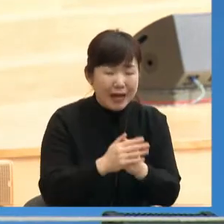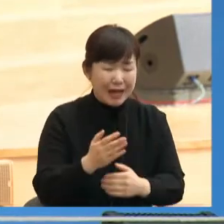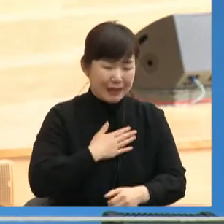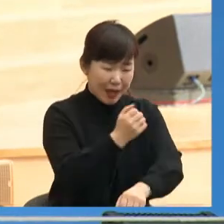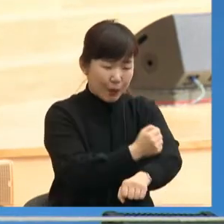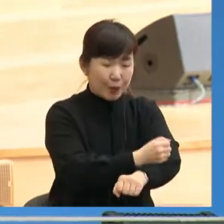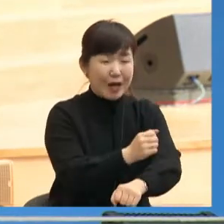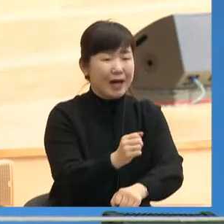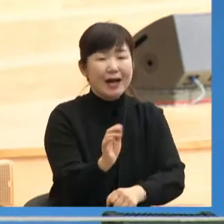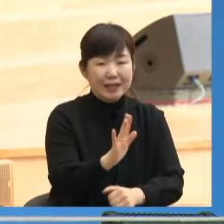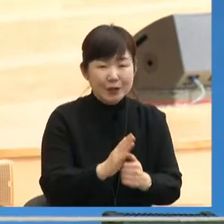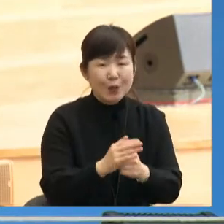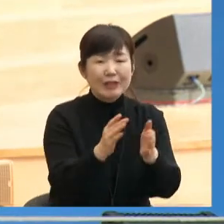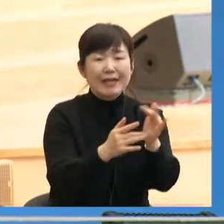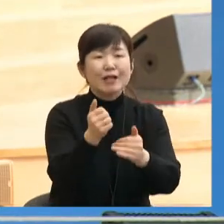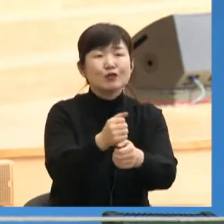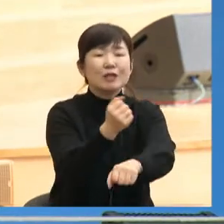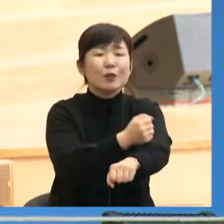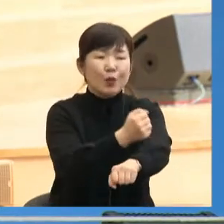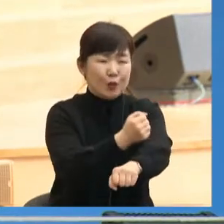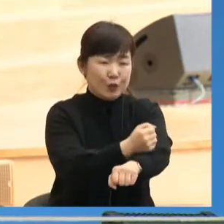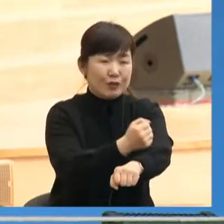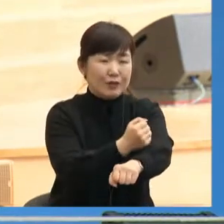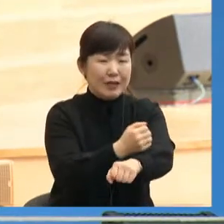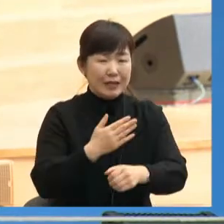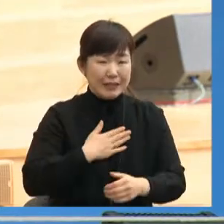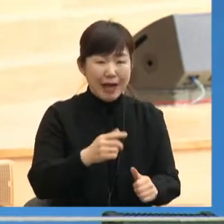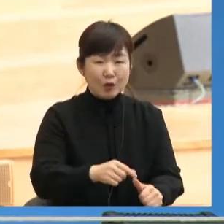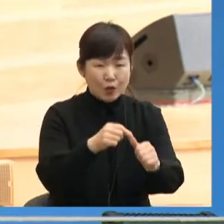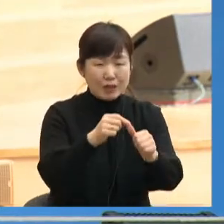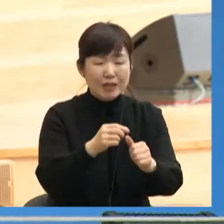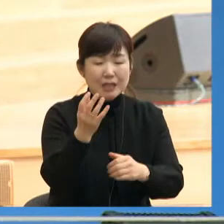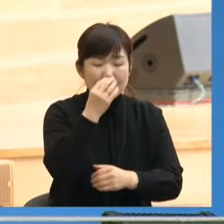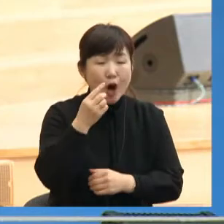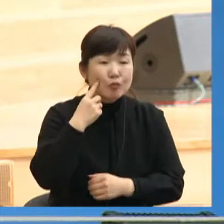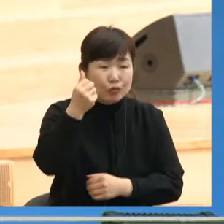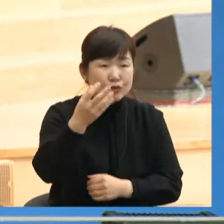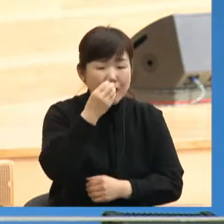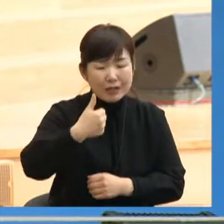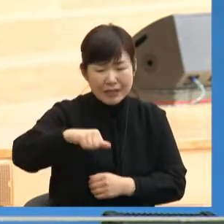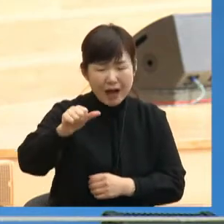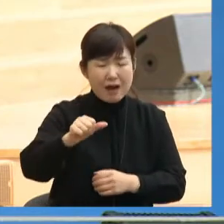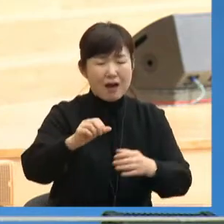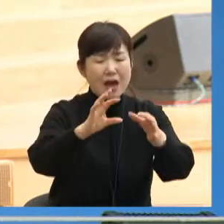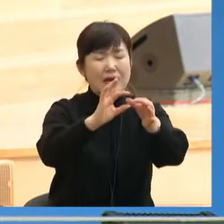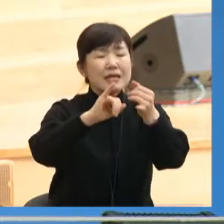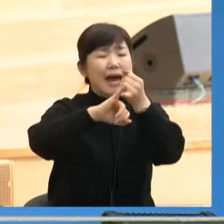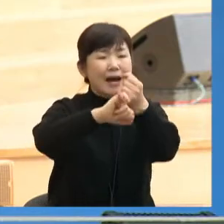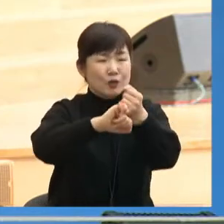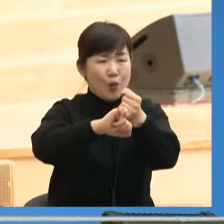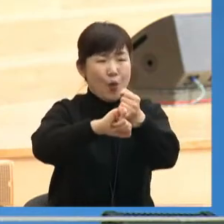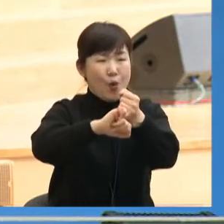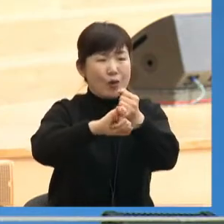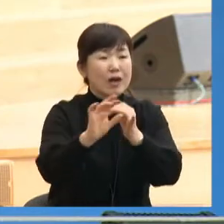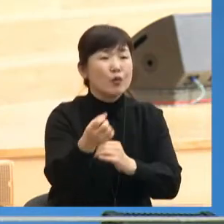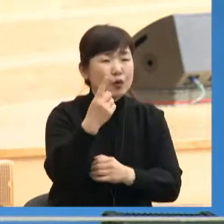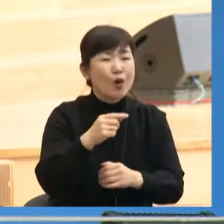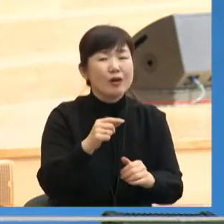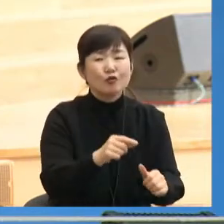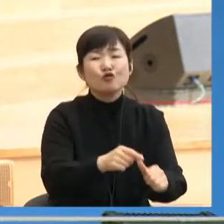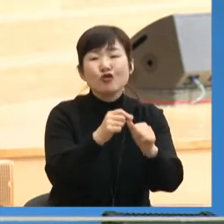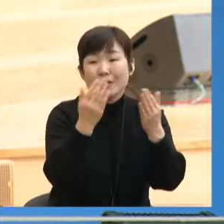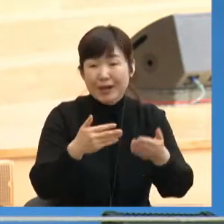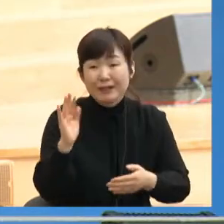아니라 예수님 때문에. 우리의 구원은 성부와 성자의 약속에 기초한 언약으로 우리가 그렇게 구원을